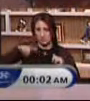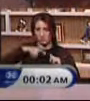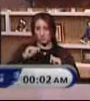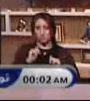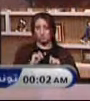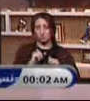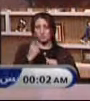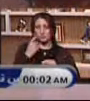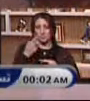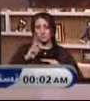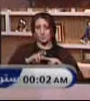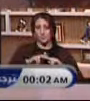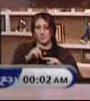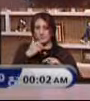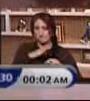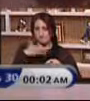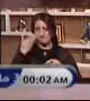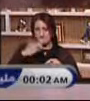الرجل الملك